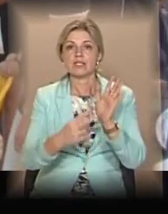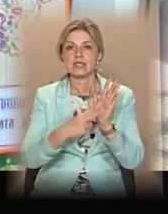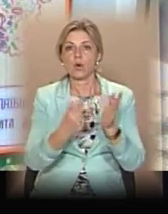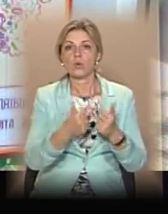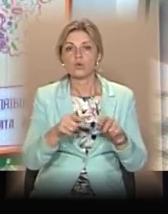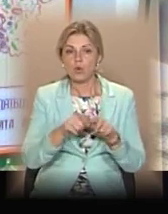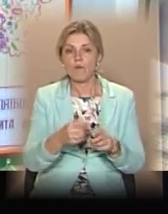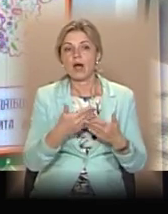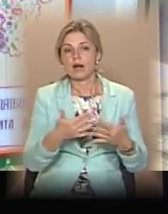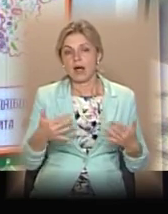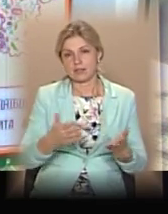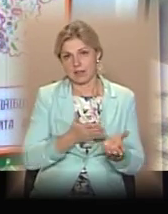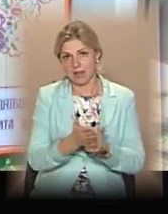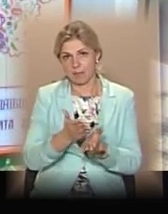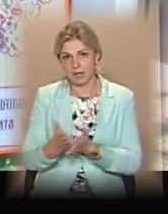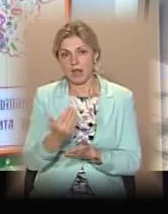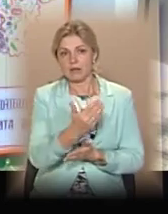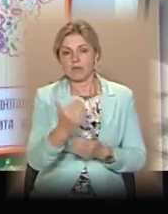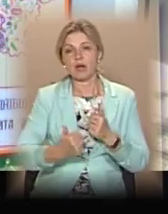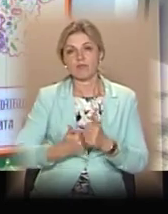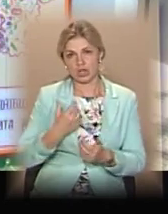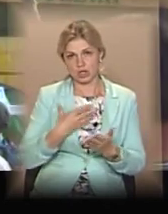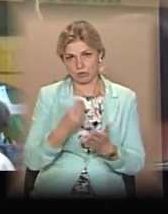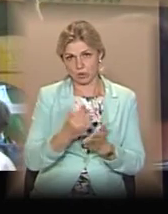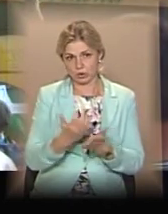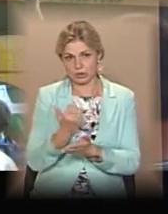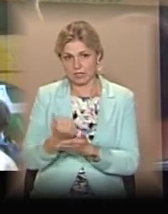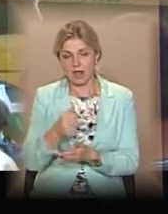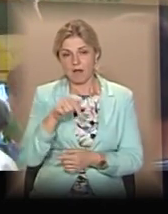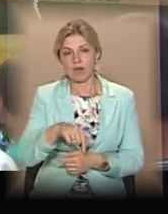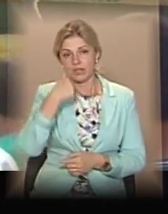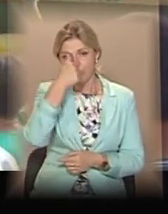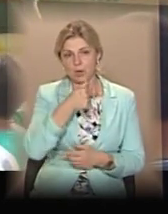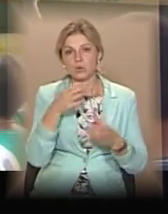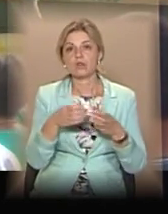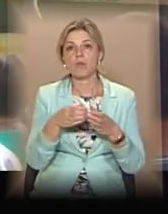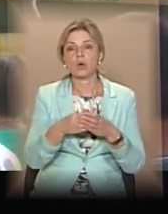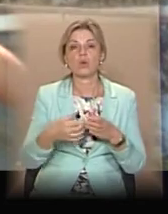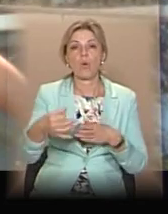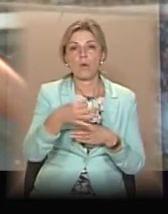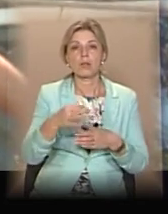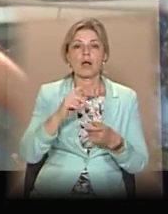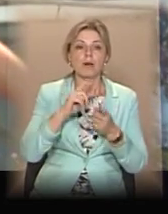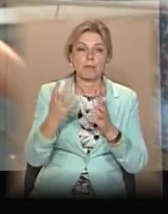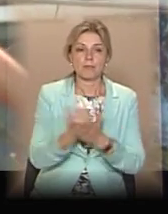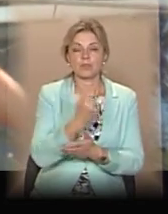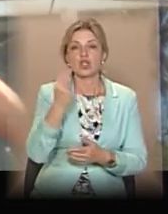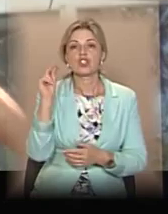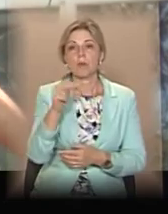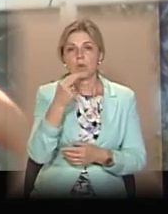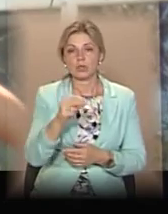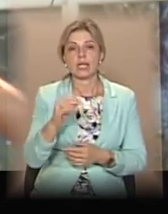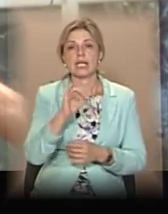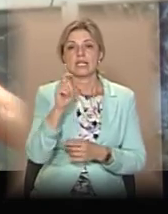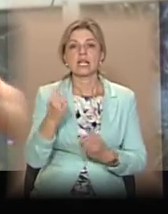різними напрямками. Вони пишаються своїми досягненнями. Цього року збірна команда області стала чемпіонами України зі спортивного туризму